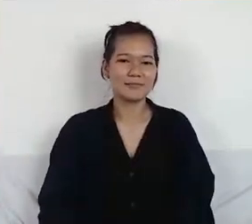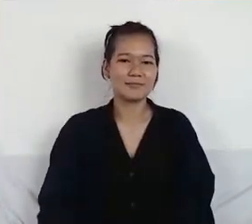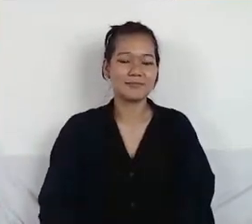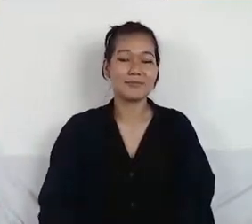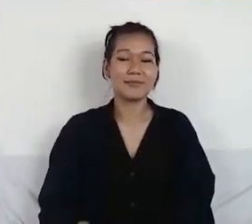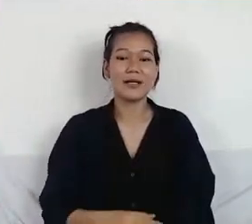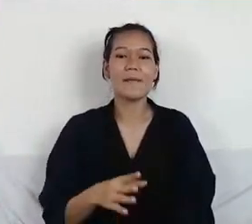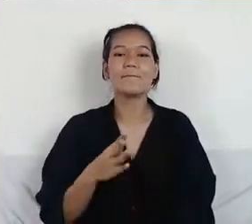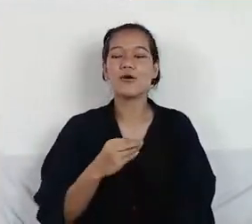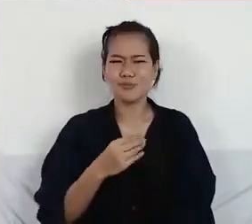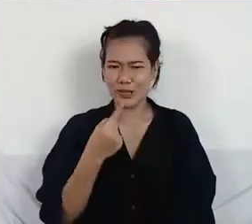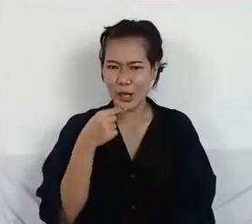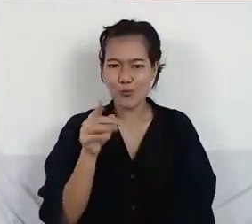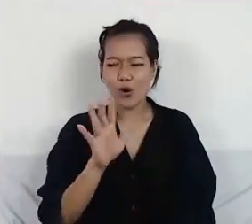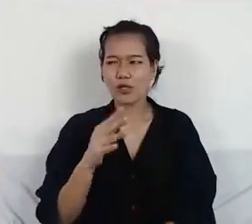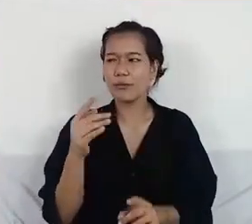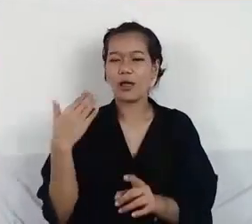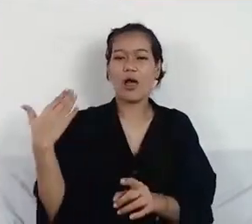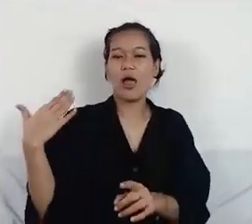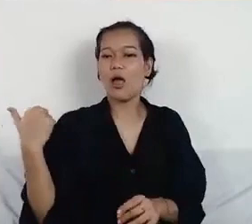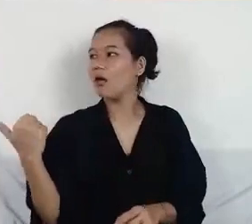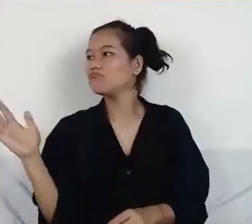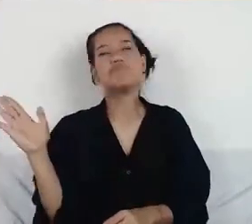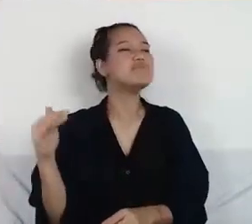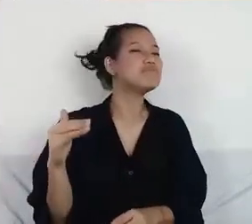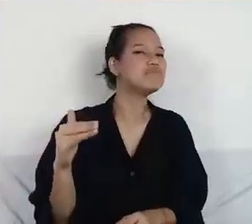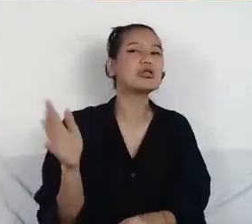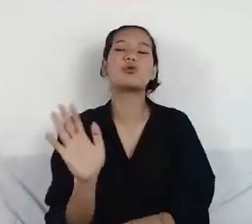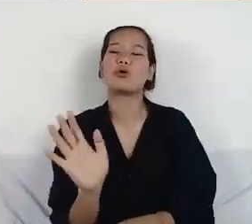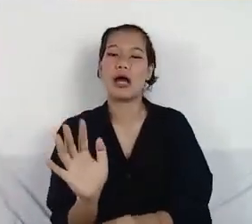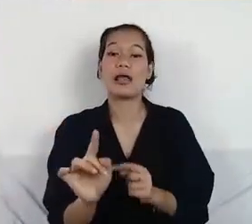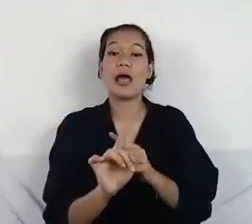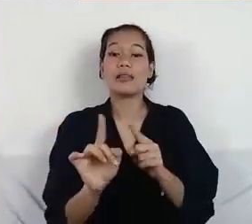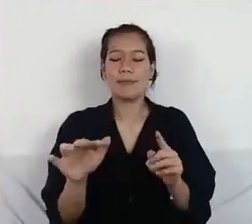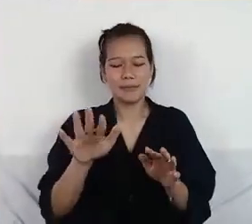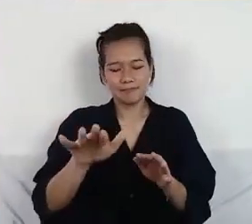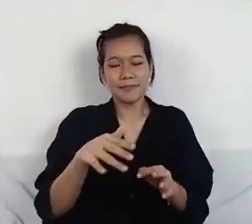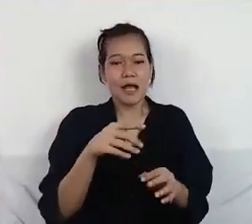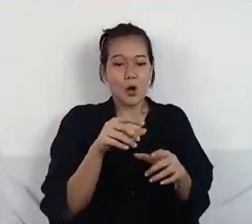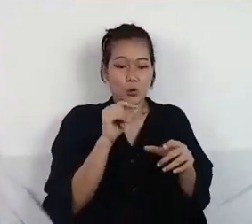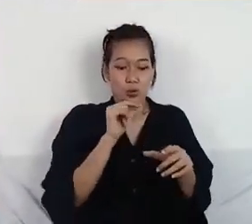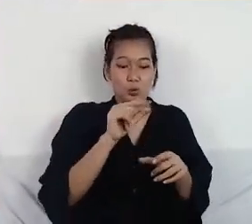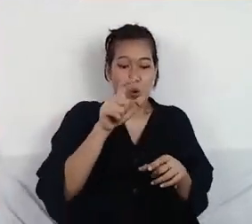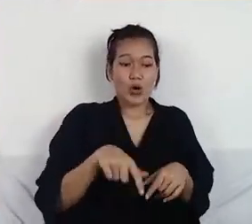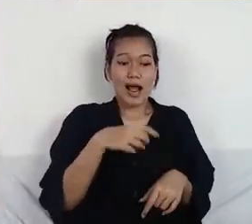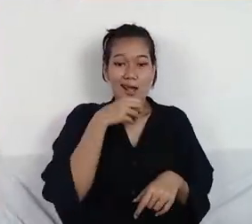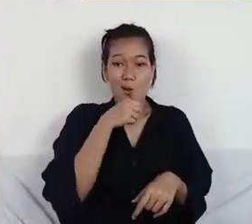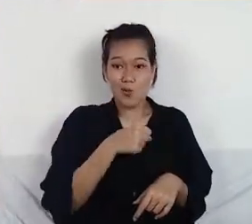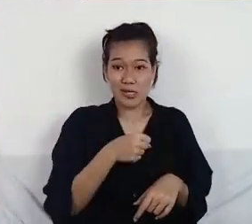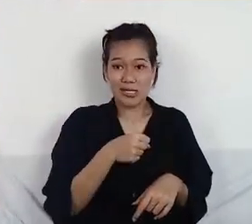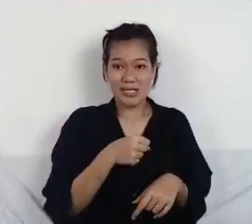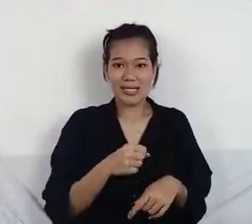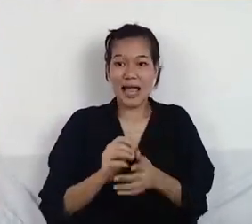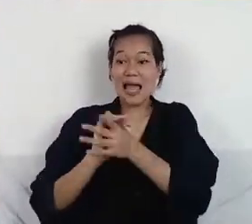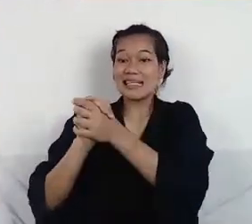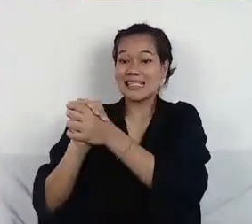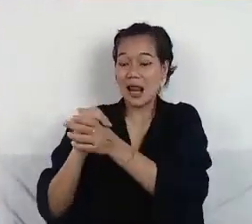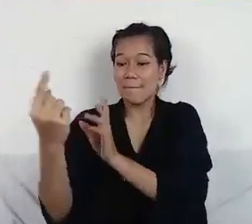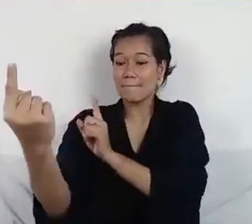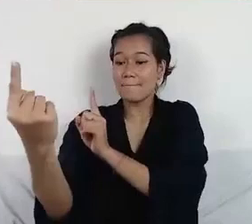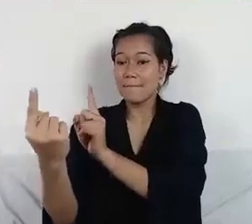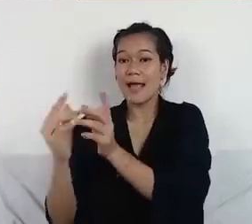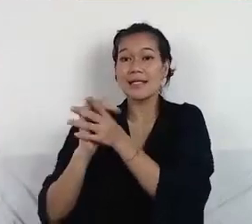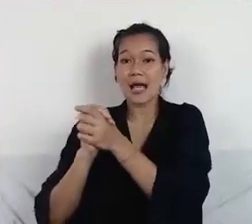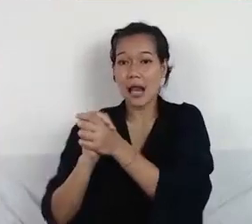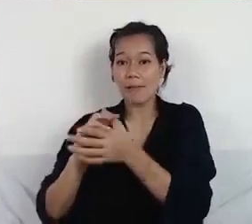Maksudnya bukan itu, saudaraku. Bagi orang Israel, karena bagi orang Yahudi, memberikan salam itu ternyata bukan hanya